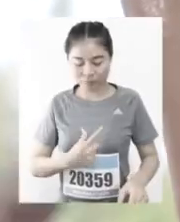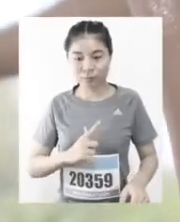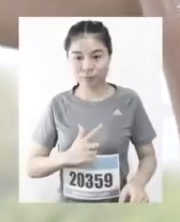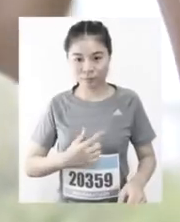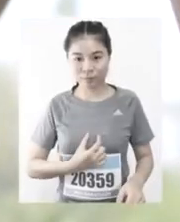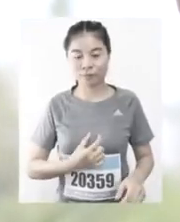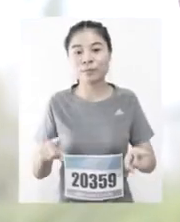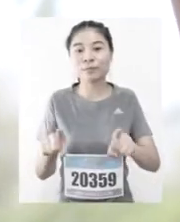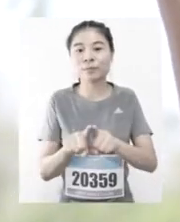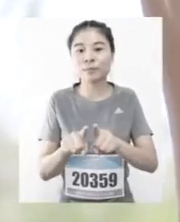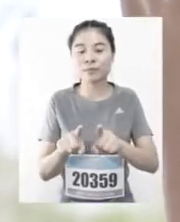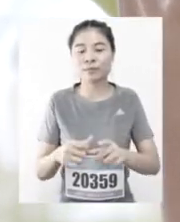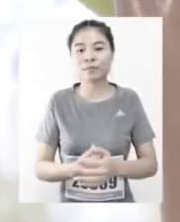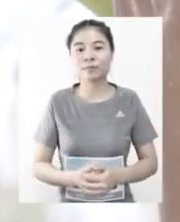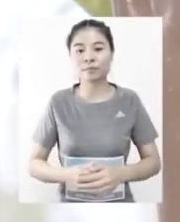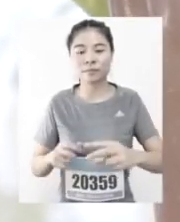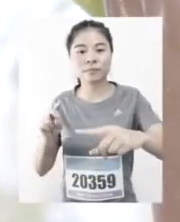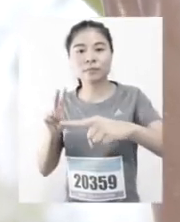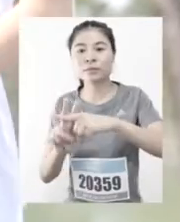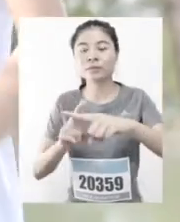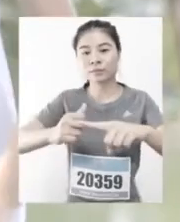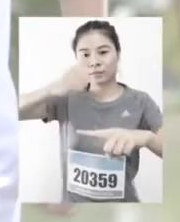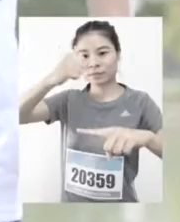และเข้าเส้นชัยไปด้วยกัน